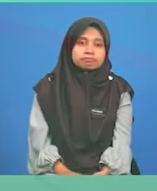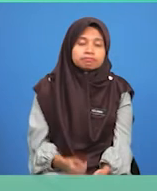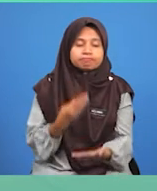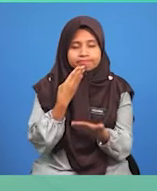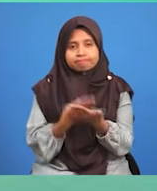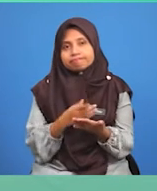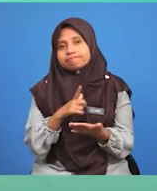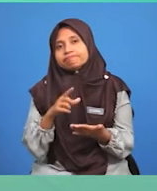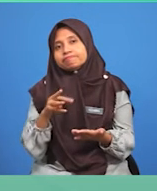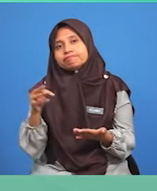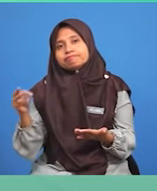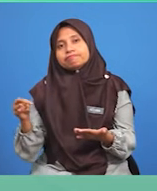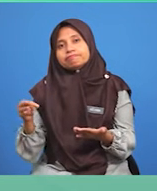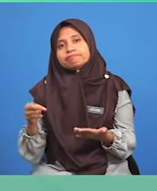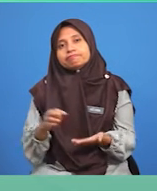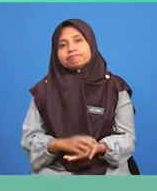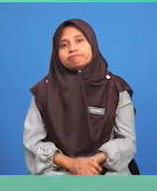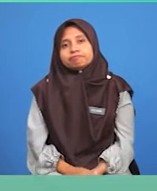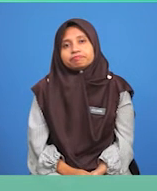baiklah murid-murid